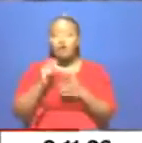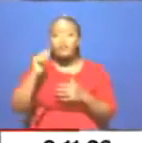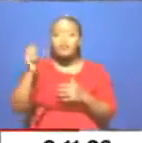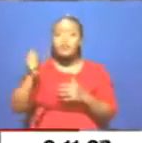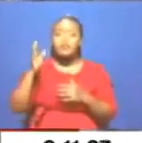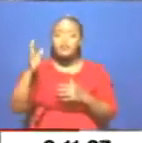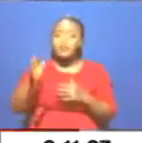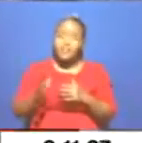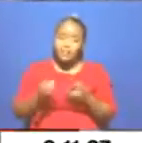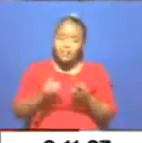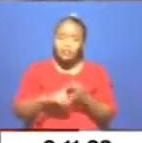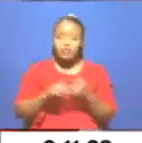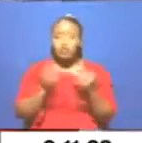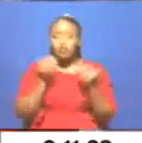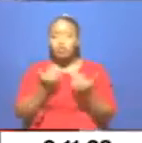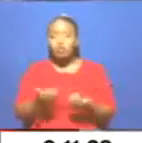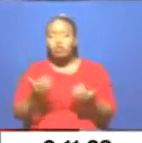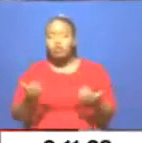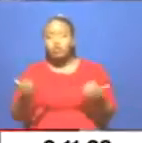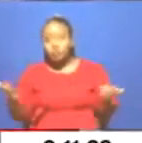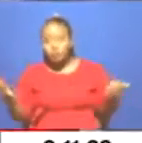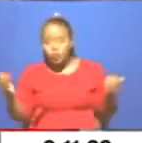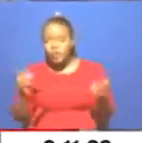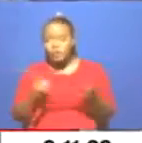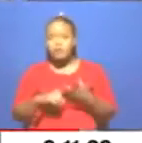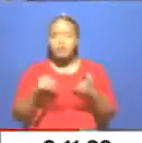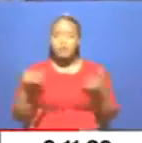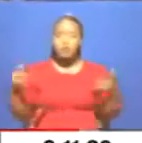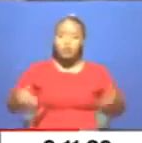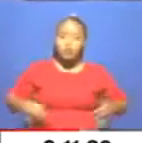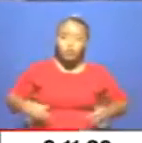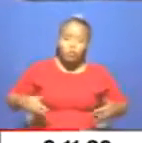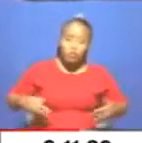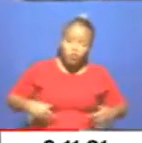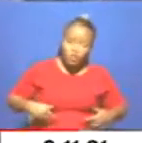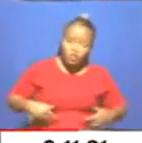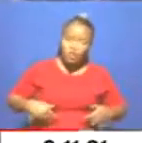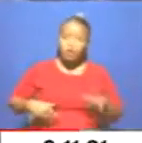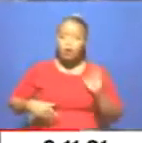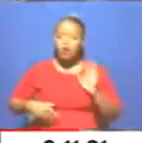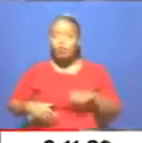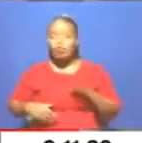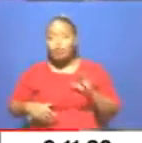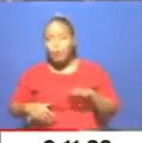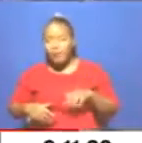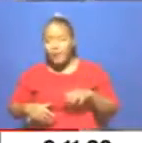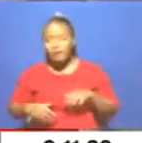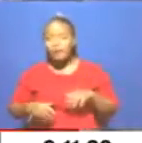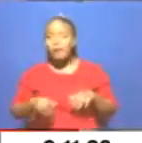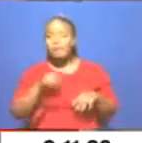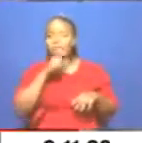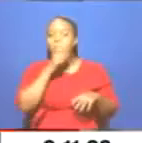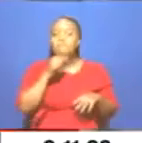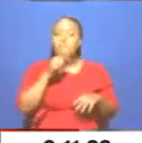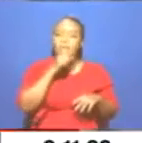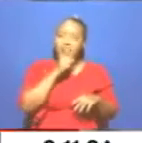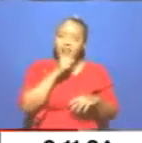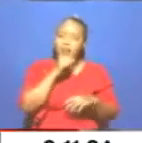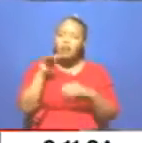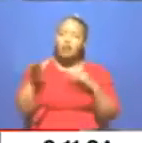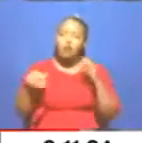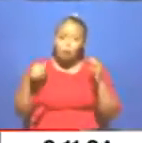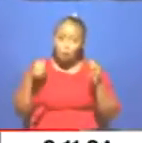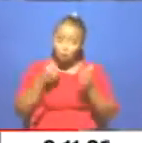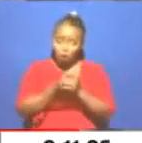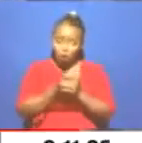watoto, vijana, akina mama, wazee, wako wote